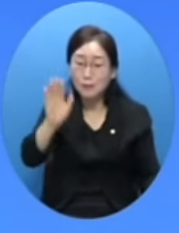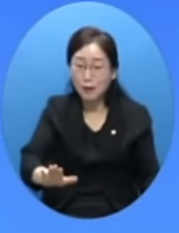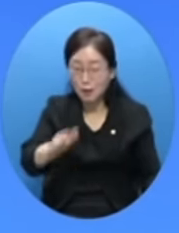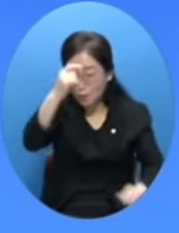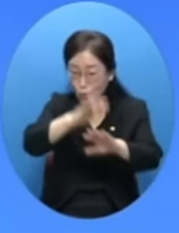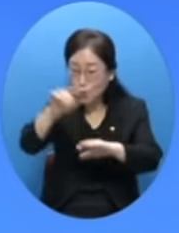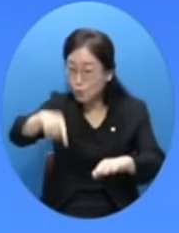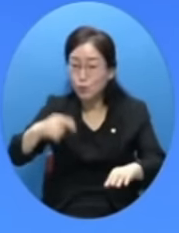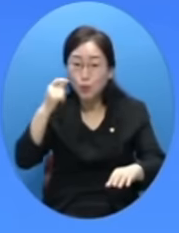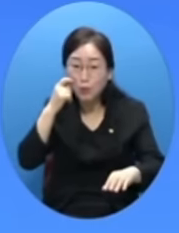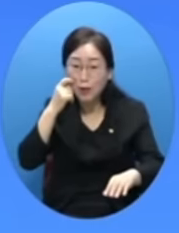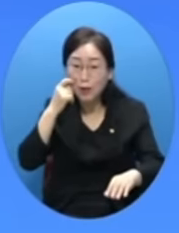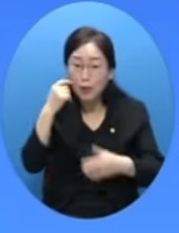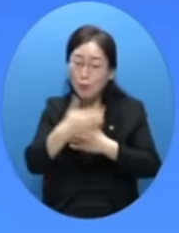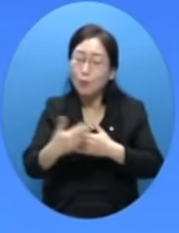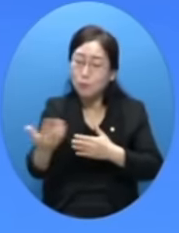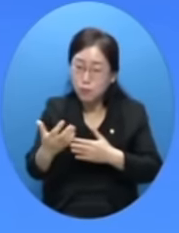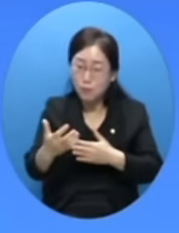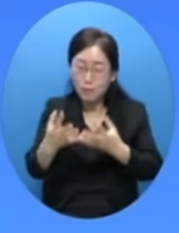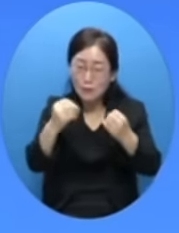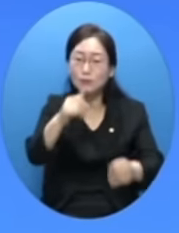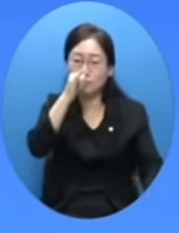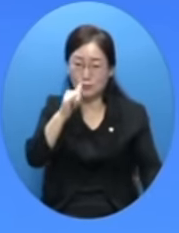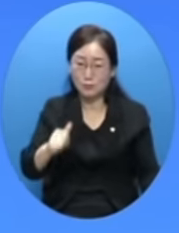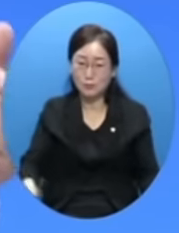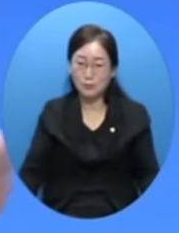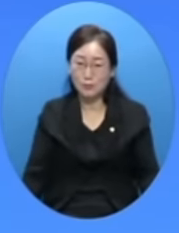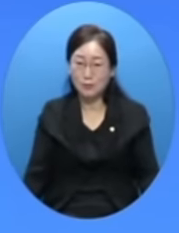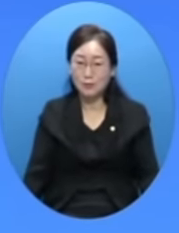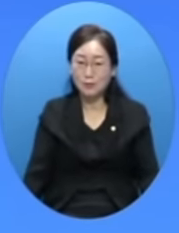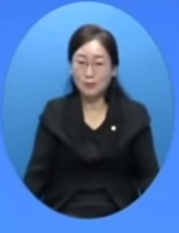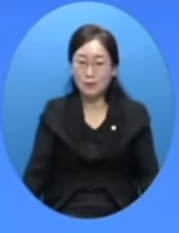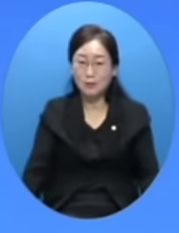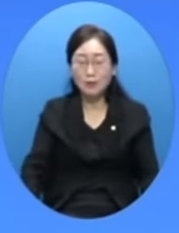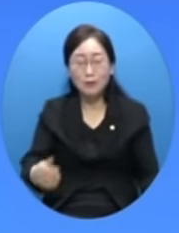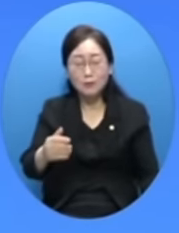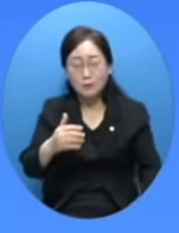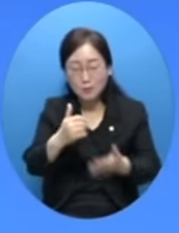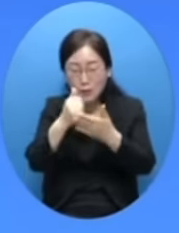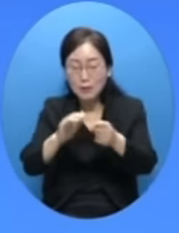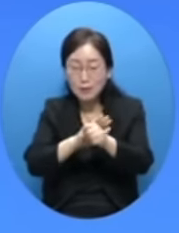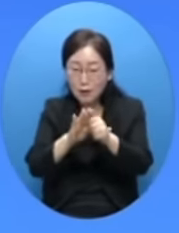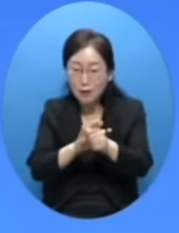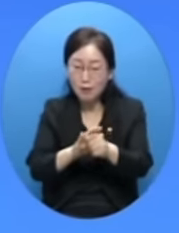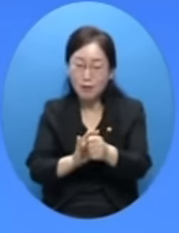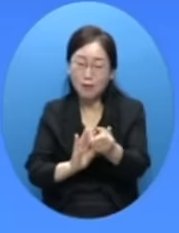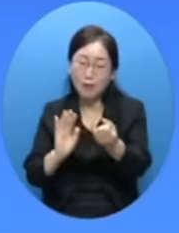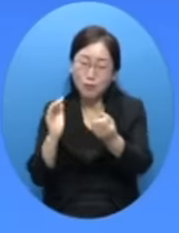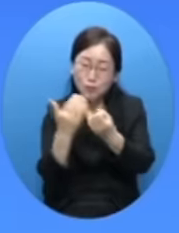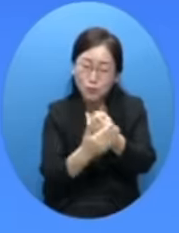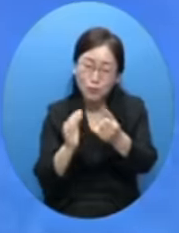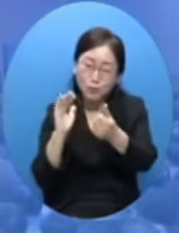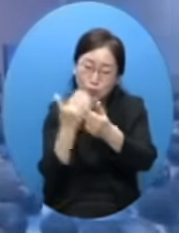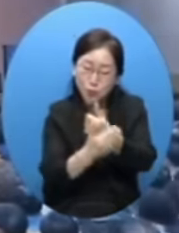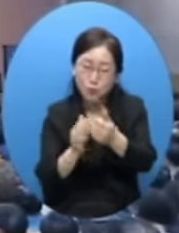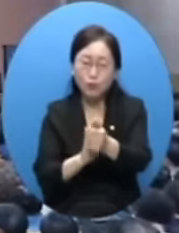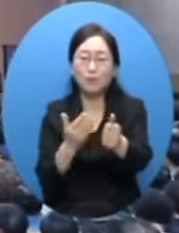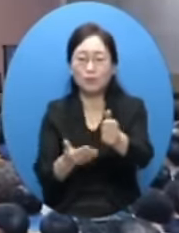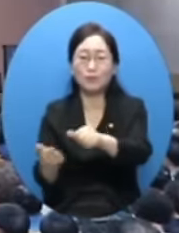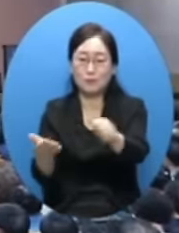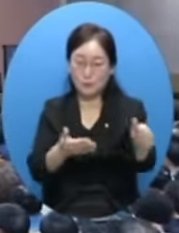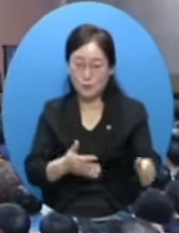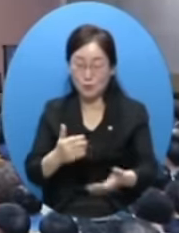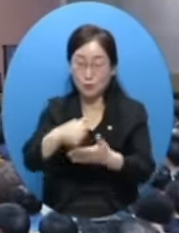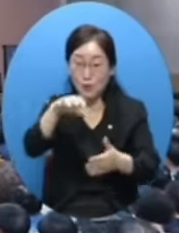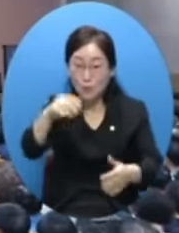나가고 싶어도 못 나오는 분들이 얼마나 마음이 안타깝겠습니까? 그들을 우리가 주님의 사랑으로 품어줘야 되는 것입니다. 주 앞에 나갈 때